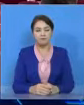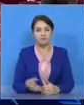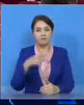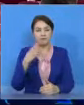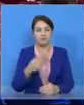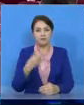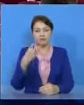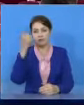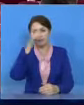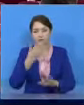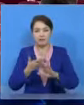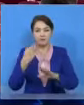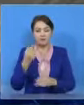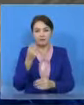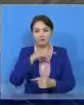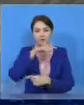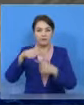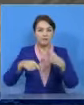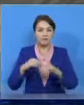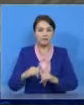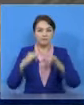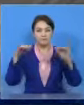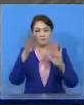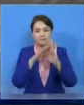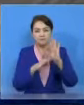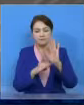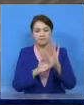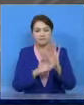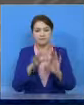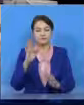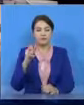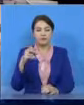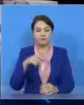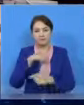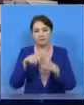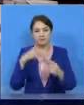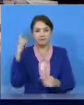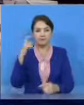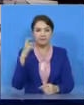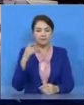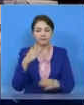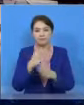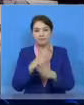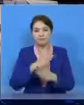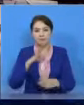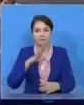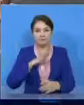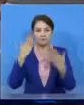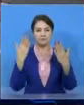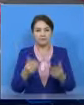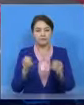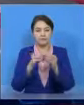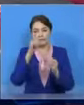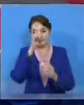өтейік, 2 жыл бұрын шағын және орта бизнесті дамыту бағдарламасы аясында 400-ден аса бизнес иесі қолдауға ие болды. Биыл 10